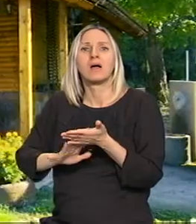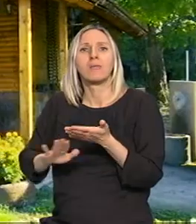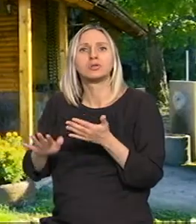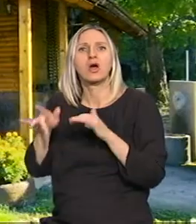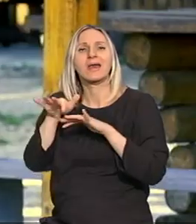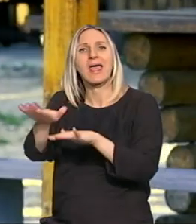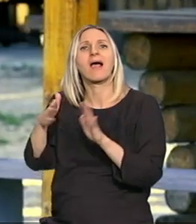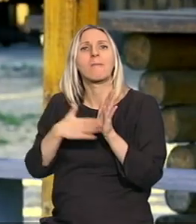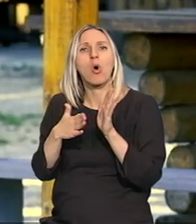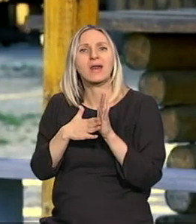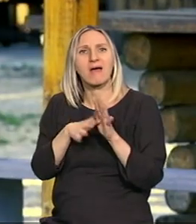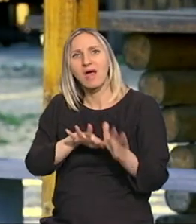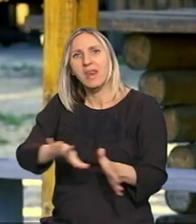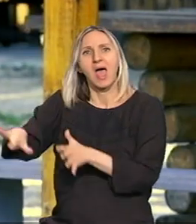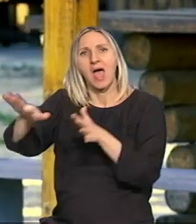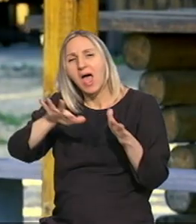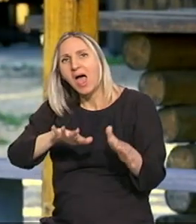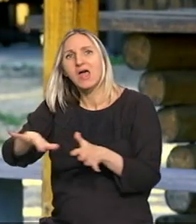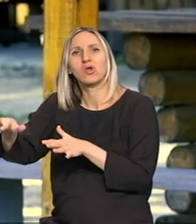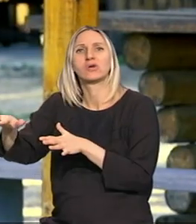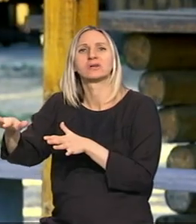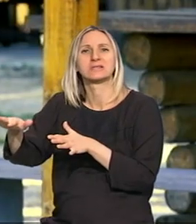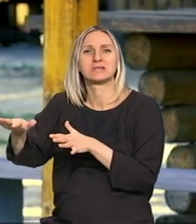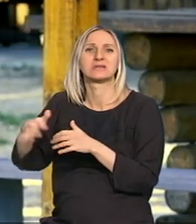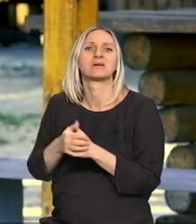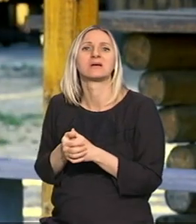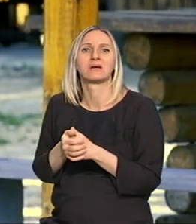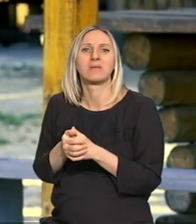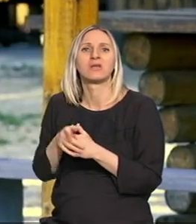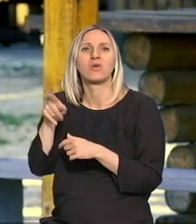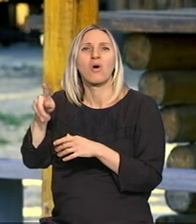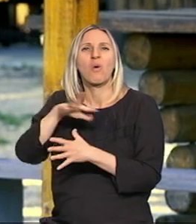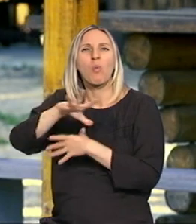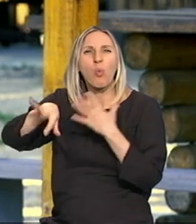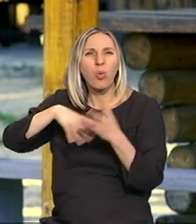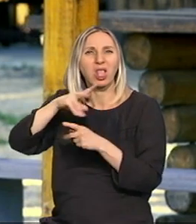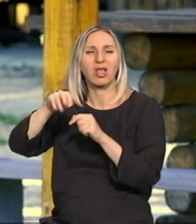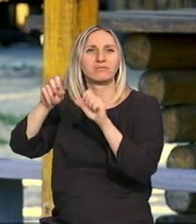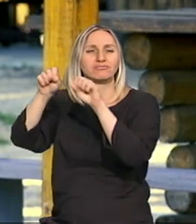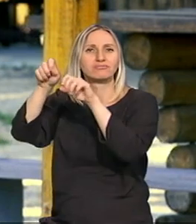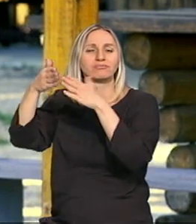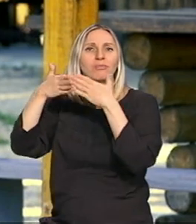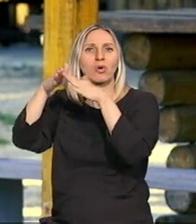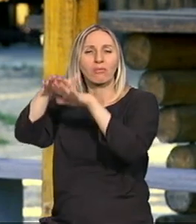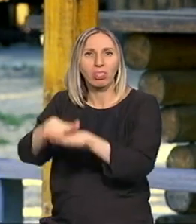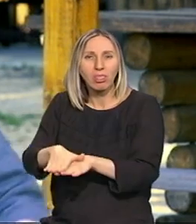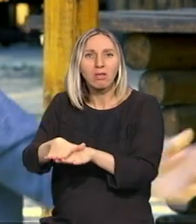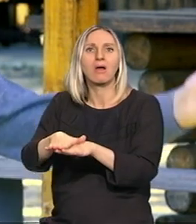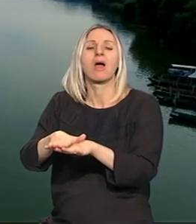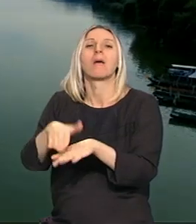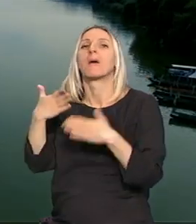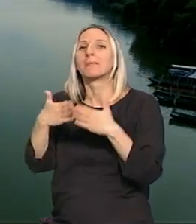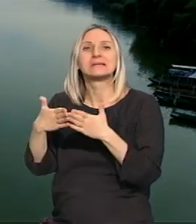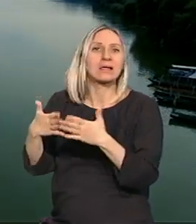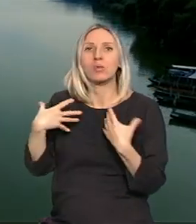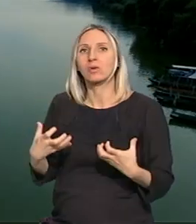Morave, tako da je potopljeno to muljem. I taj se pristanište preselilo